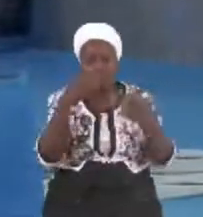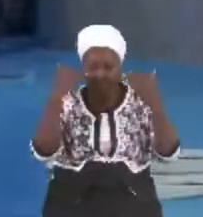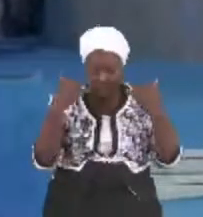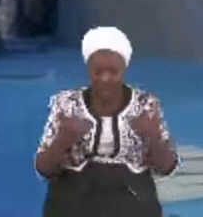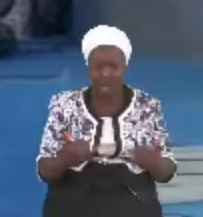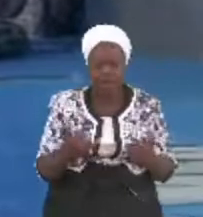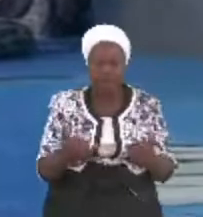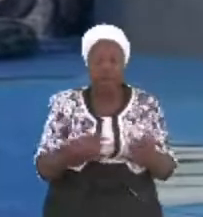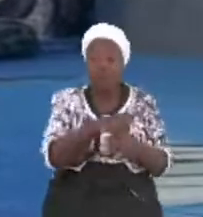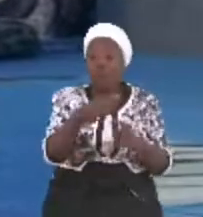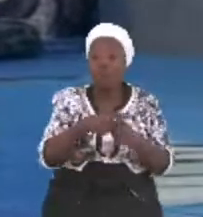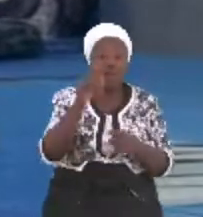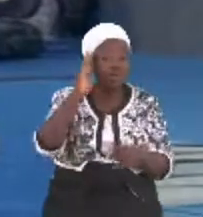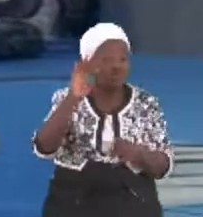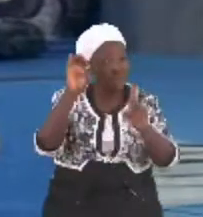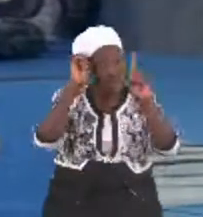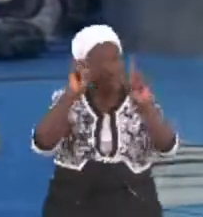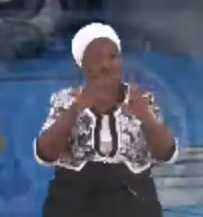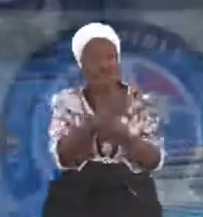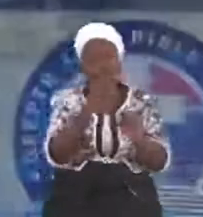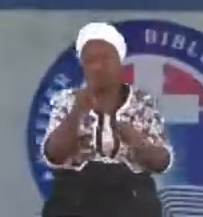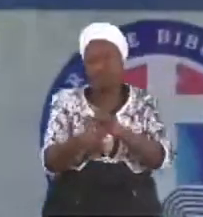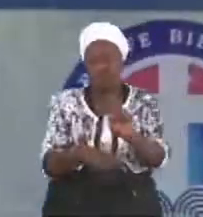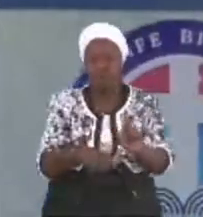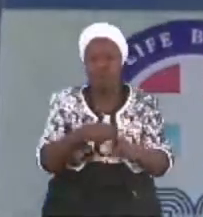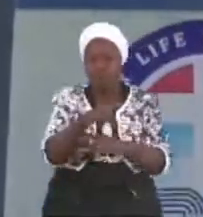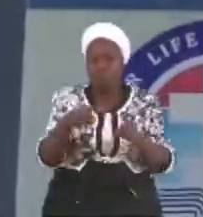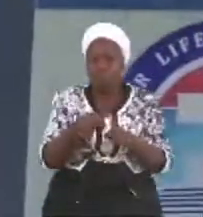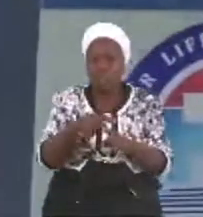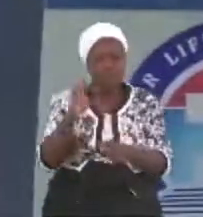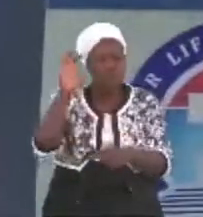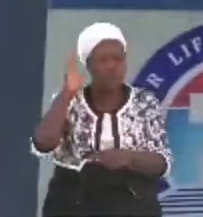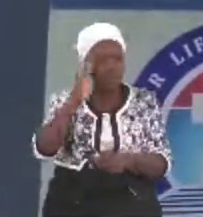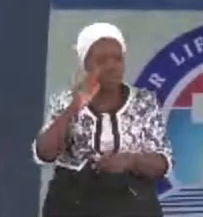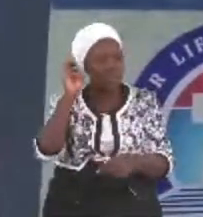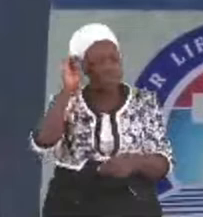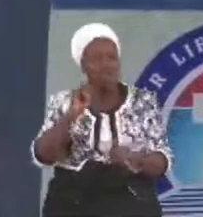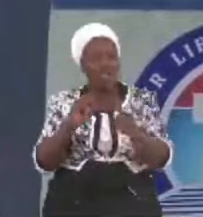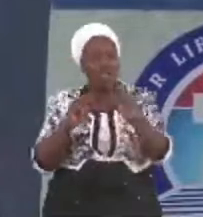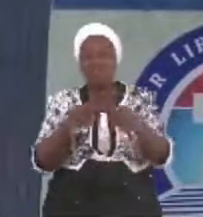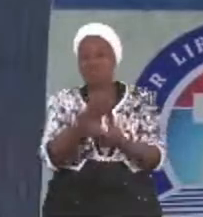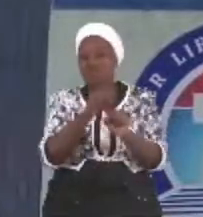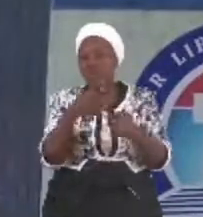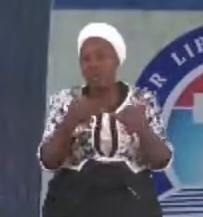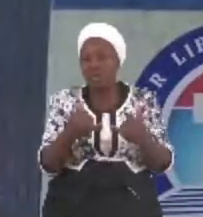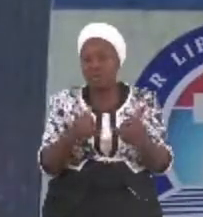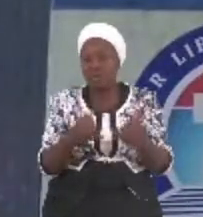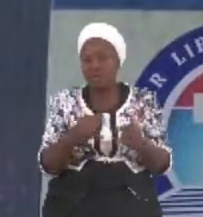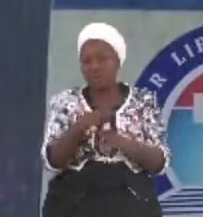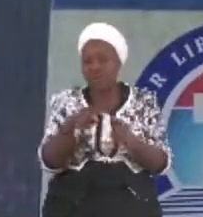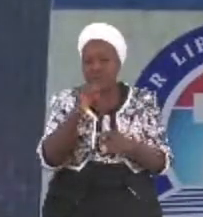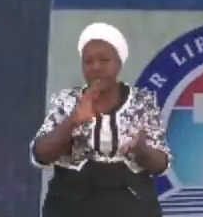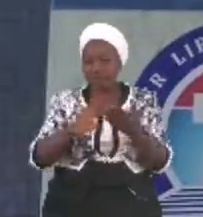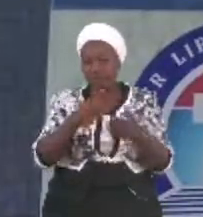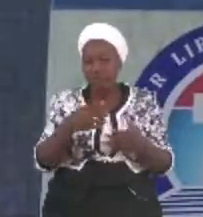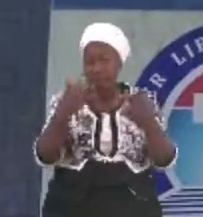Quand est-ce qu'il va te sauver? J'ai dit, quand est-ce qu'il va te sauver? Quand est-ce qu'il va te pardonner? Maintenant,